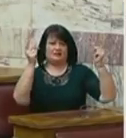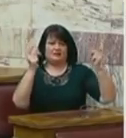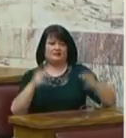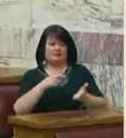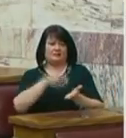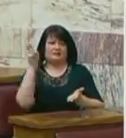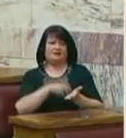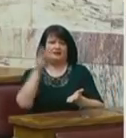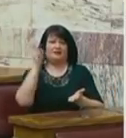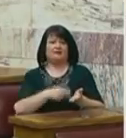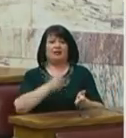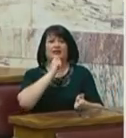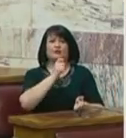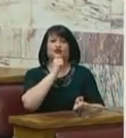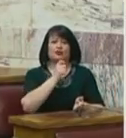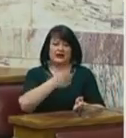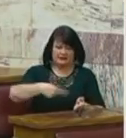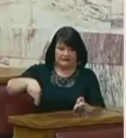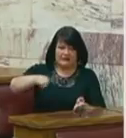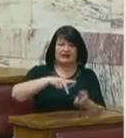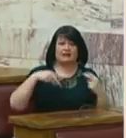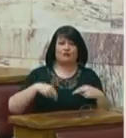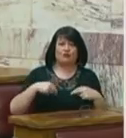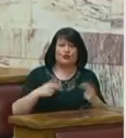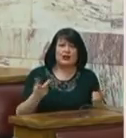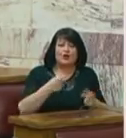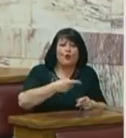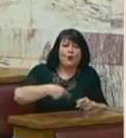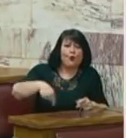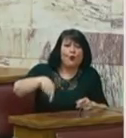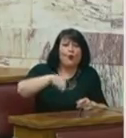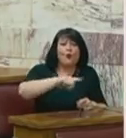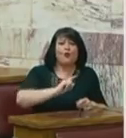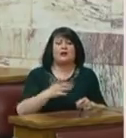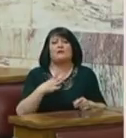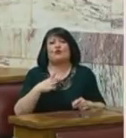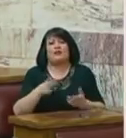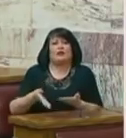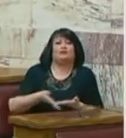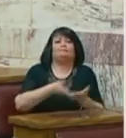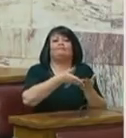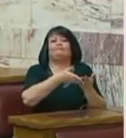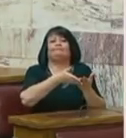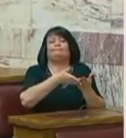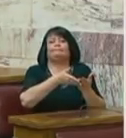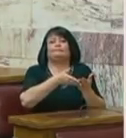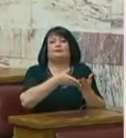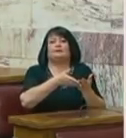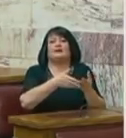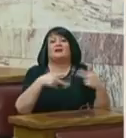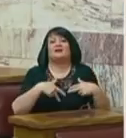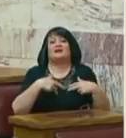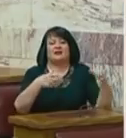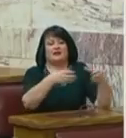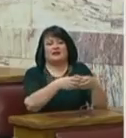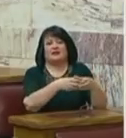δημοσιογράφοι παραεισαγγελείς, οι υπουργοί, όλοι οι πρόθυμοι υποστηριχτές της συγκυβέρνησης ΣΥΡΙΖΑ, ΑΝΕΛ